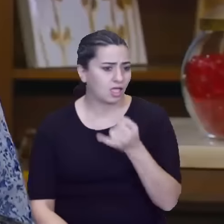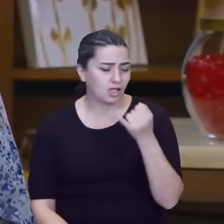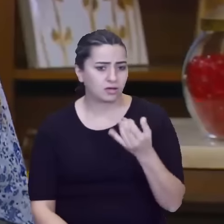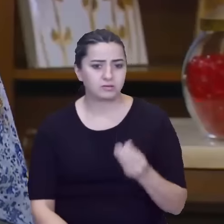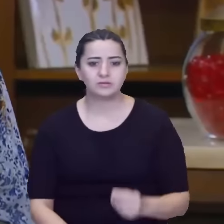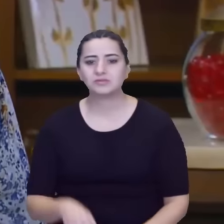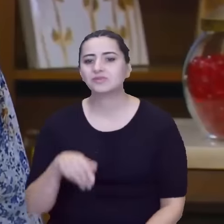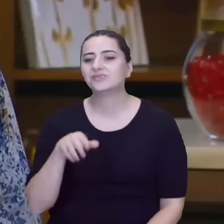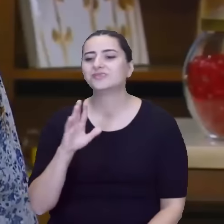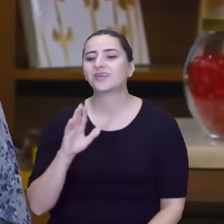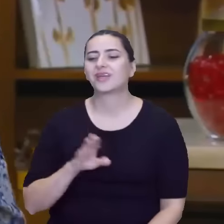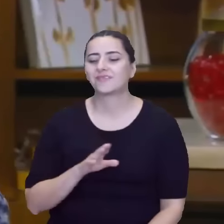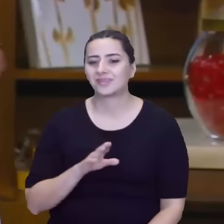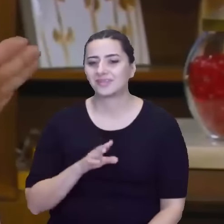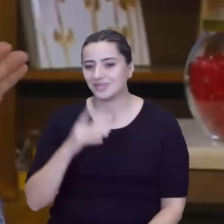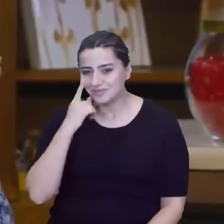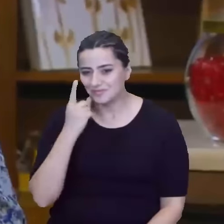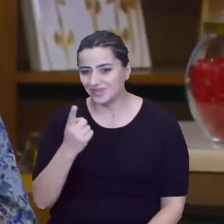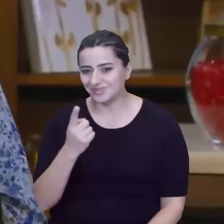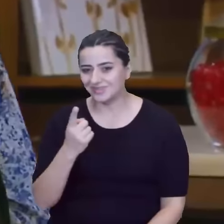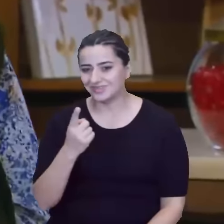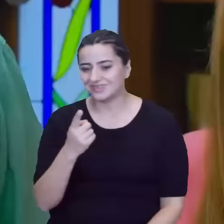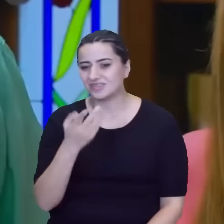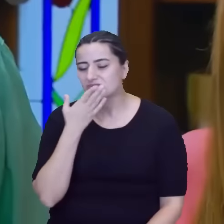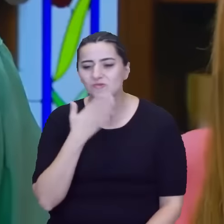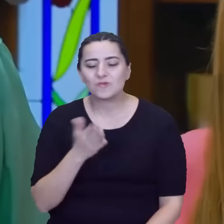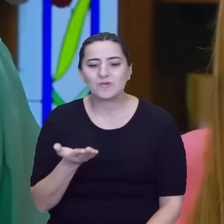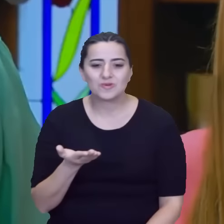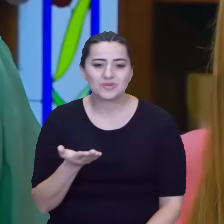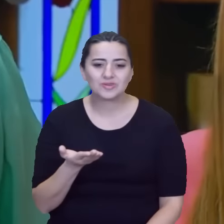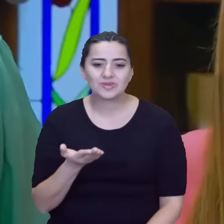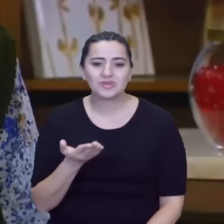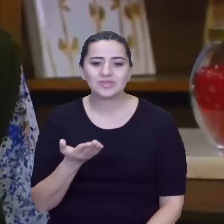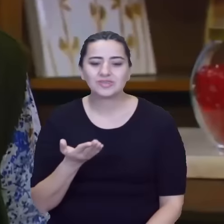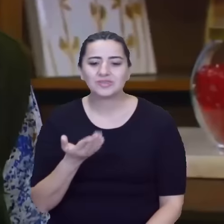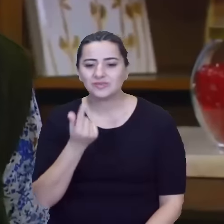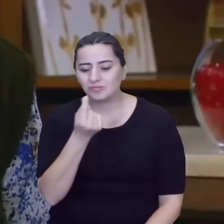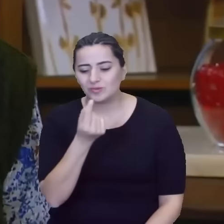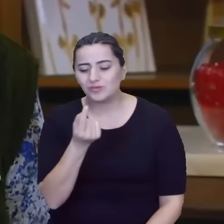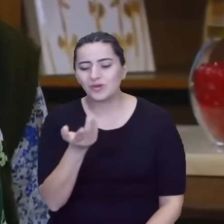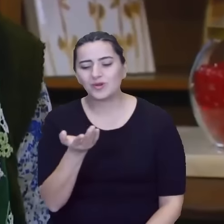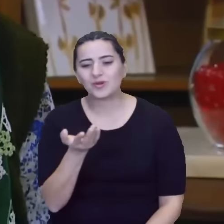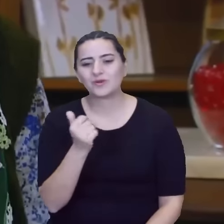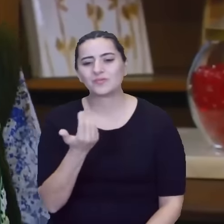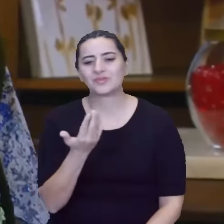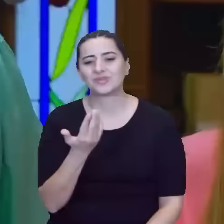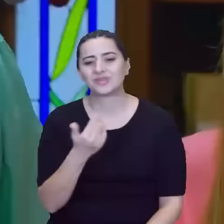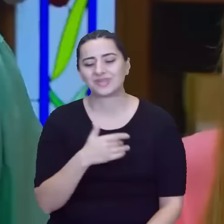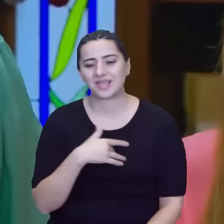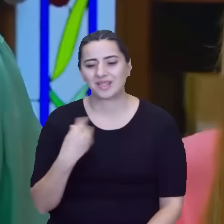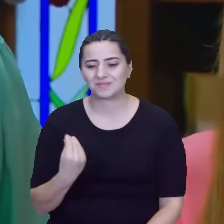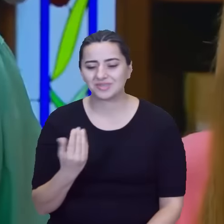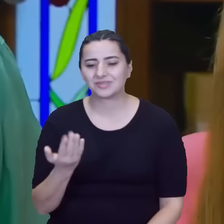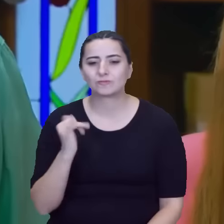geçiyor. Yok evladım. Bak onlara. Yok hiç öyle İslamlar yok. Bu kafenalık onların